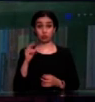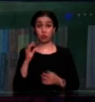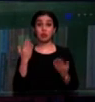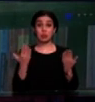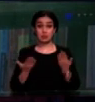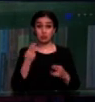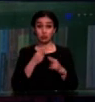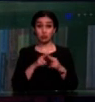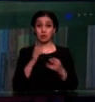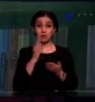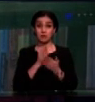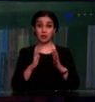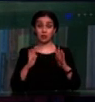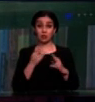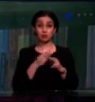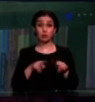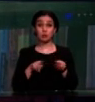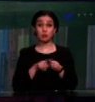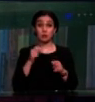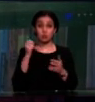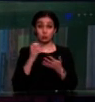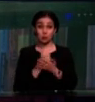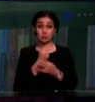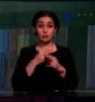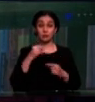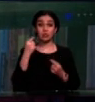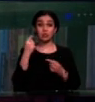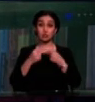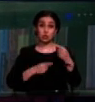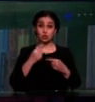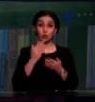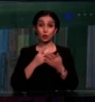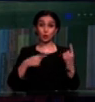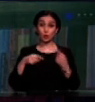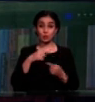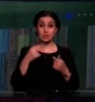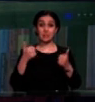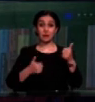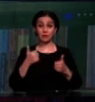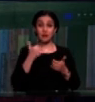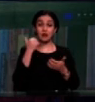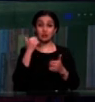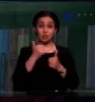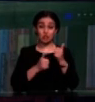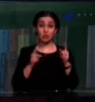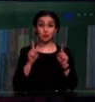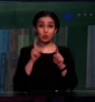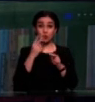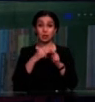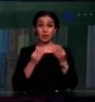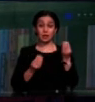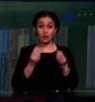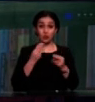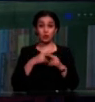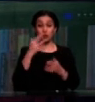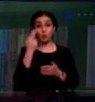Найти вероятность того, что команде удастся выйти в следующий круг соревнований. Считайте, что в каждой игре вероятности